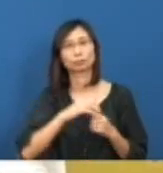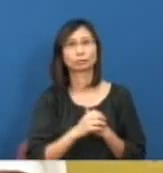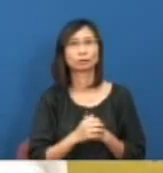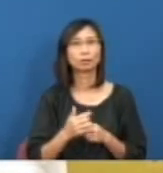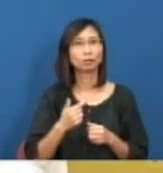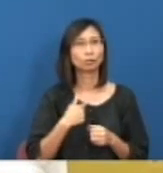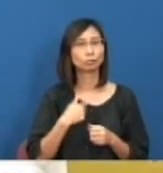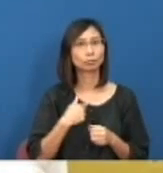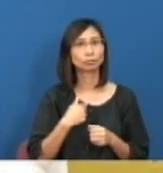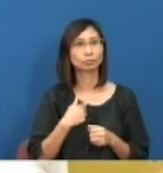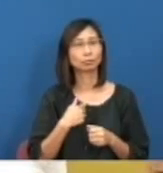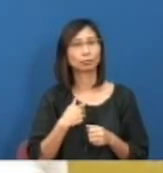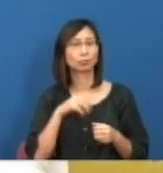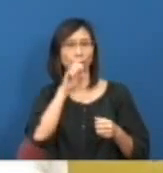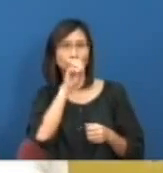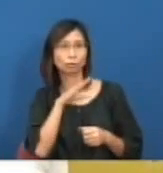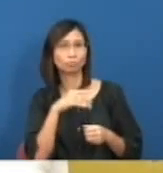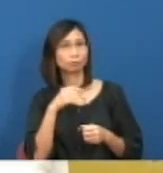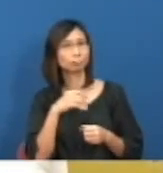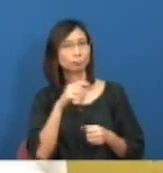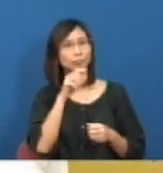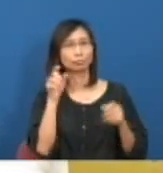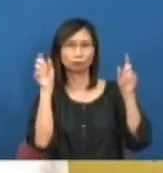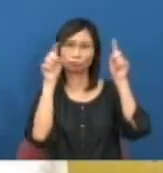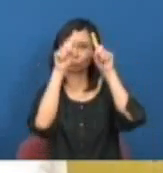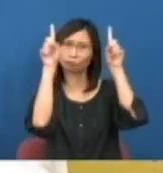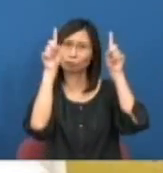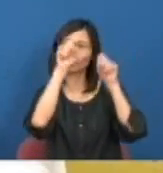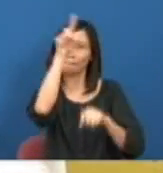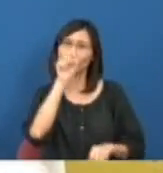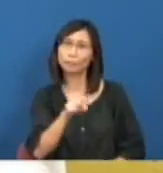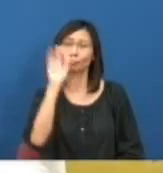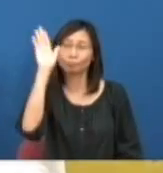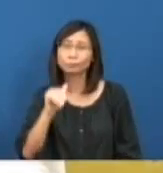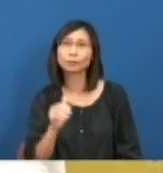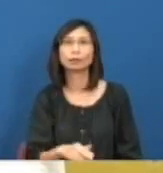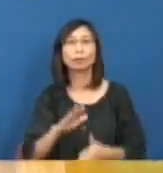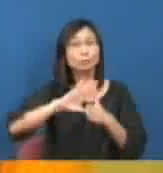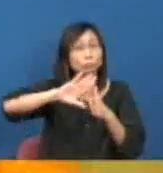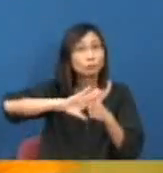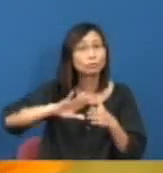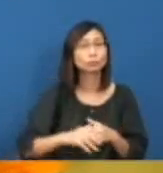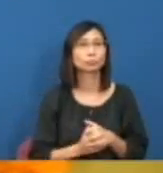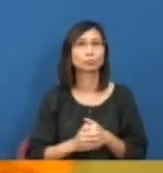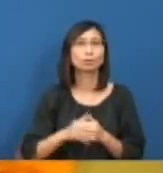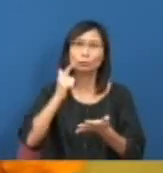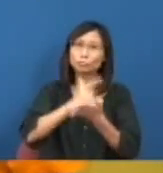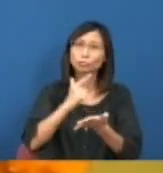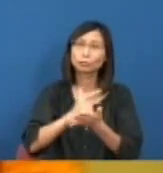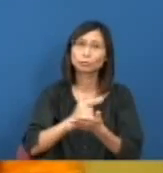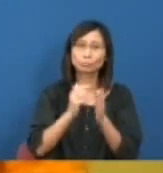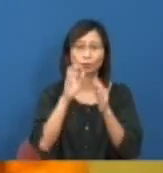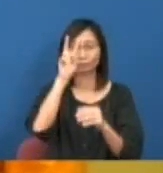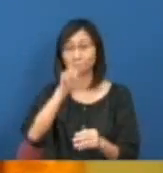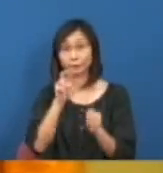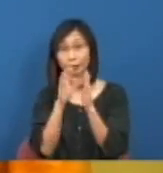我哋就冇不敢自圓啦，可以疑問啫，即係點解會係咁樣係咪啊？ 咁所以好大程度上，我哋會話即係睇呢本回憶